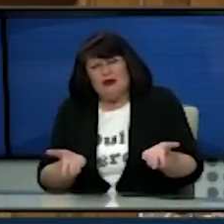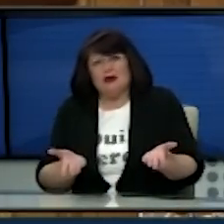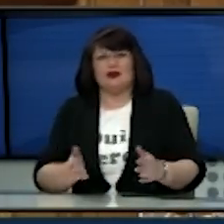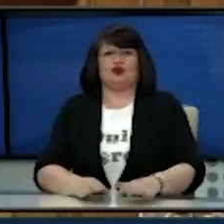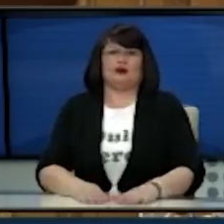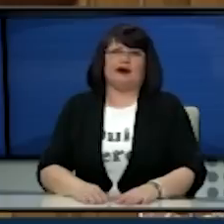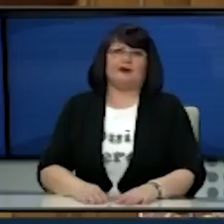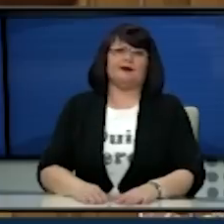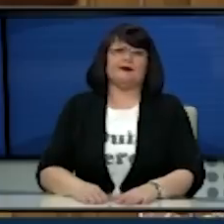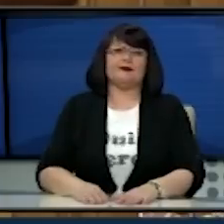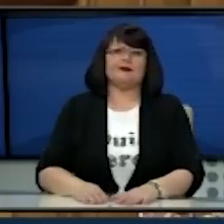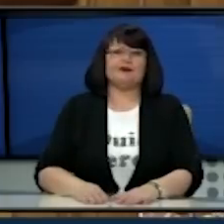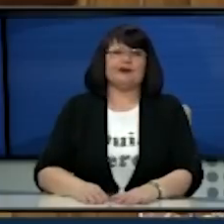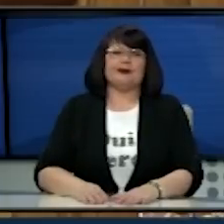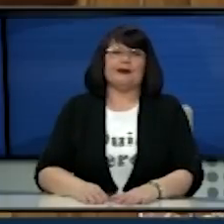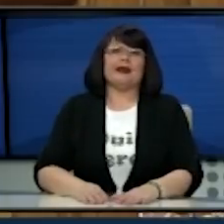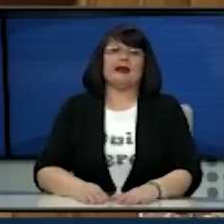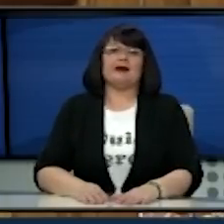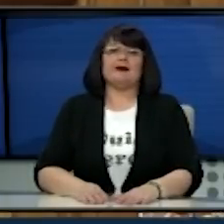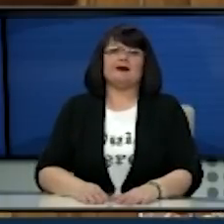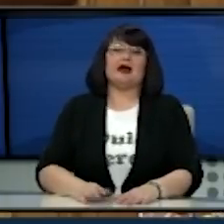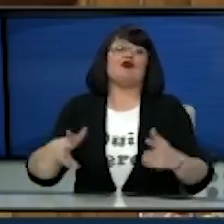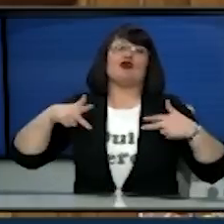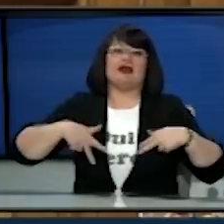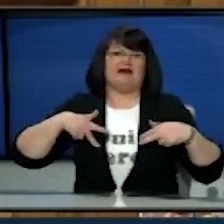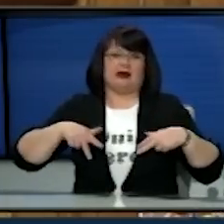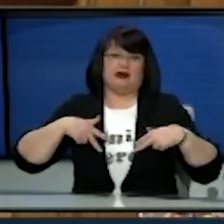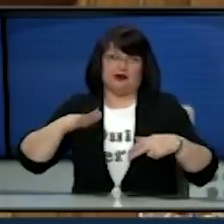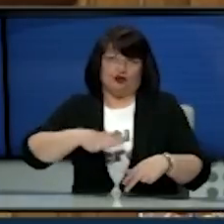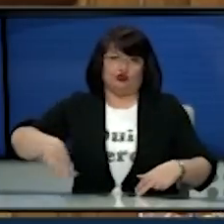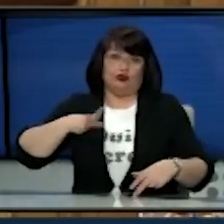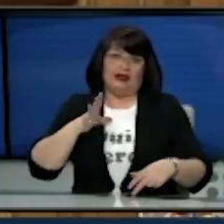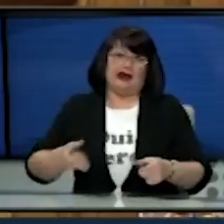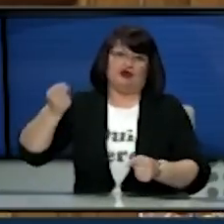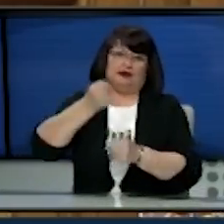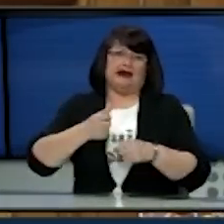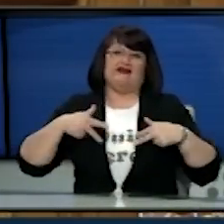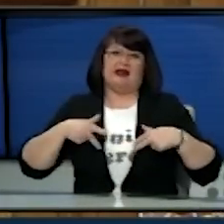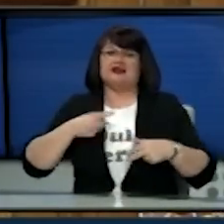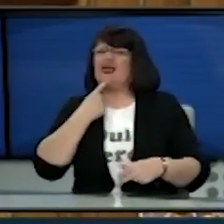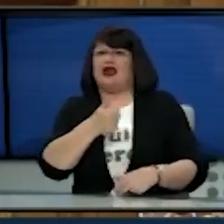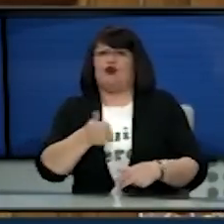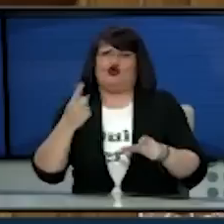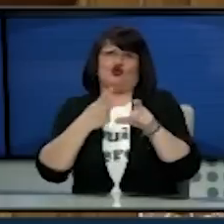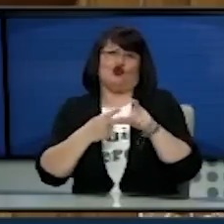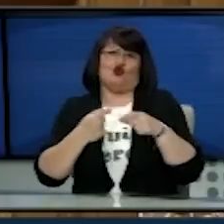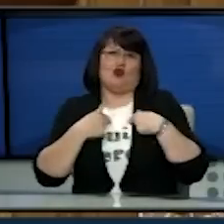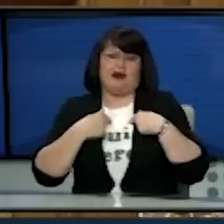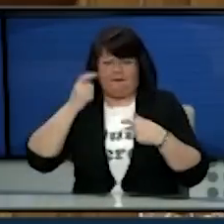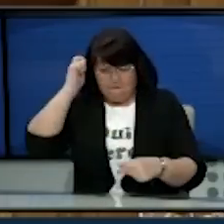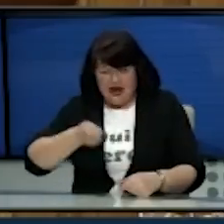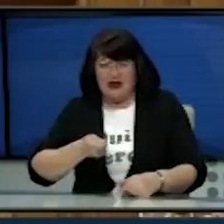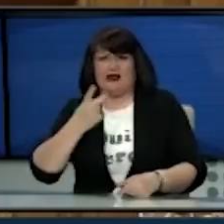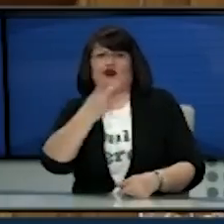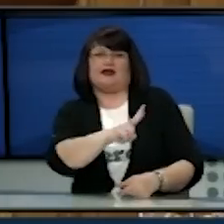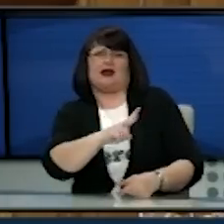Από όλους τους επίδοξους κυβερνητικούς μνηστήρες. Και αυτά δεν τα λέμε μόνο εμείς, τα ομολογούν τα